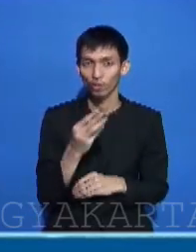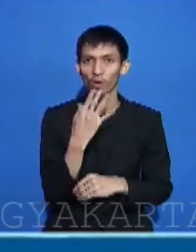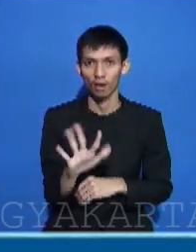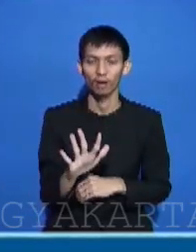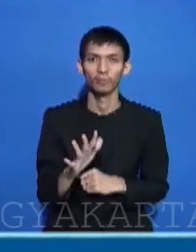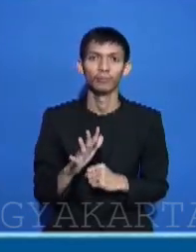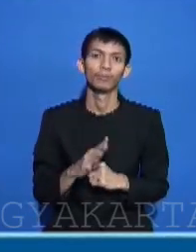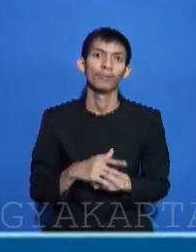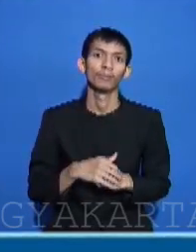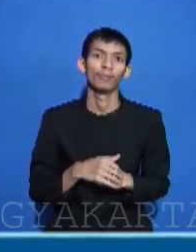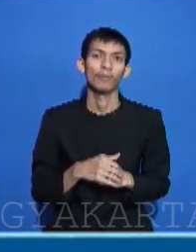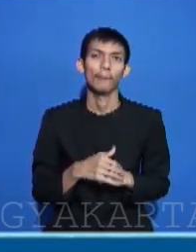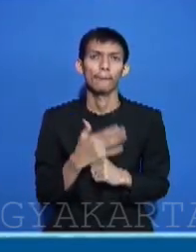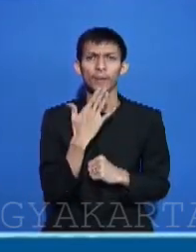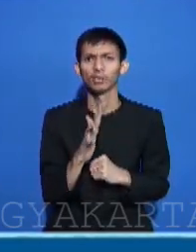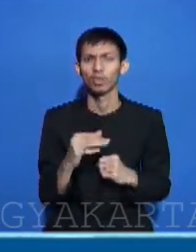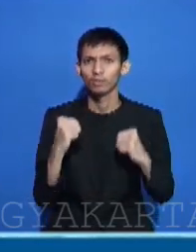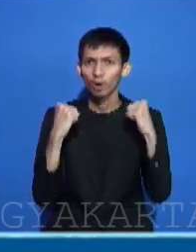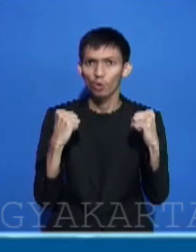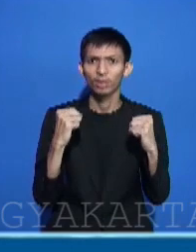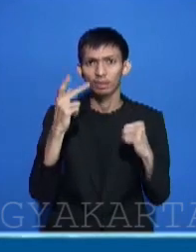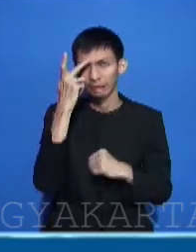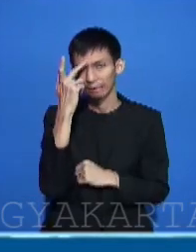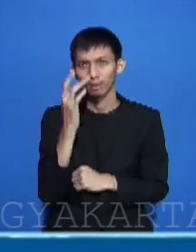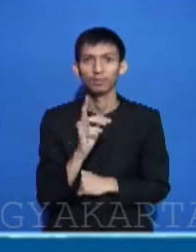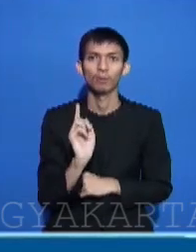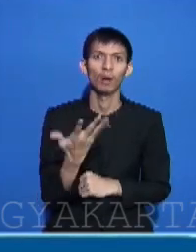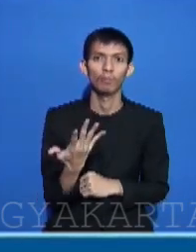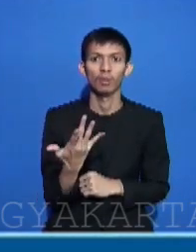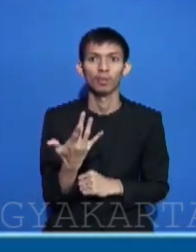saking wonten sesakit ingkang dipun sebatas